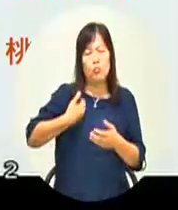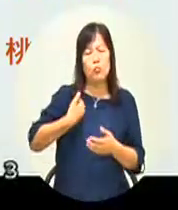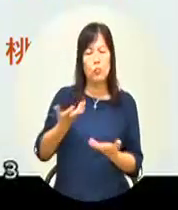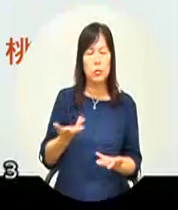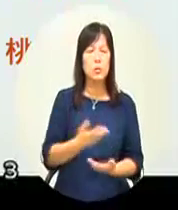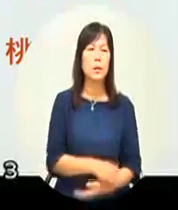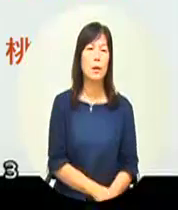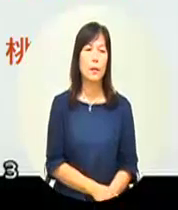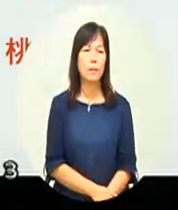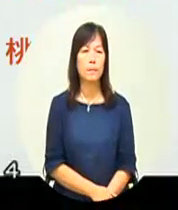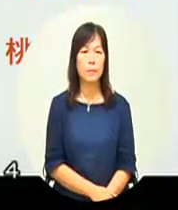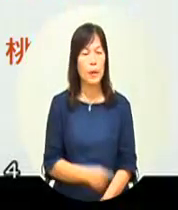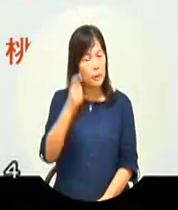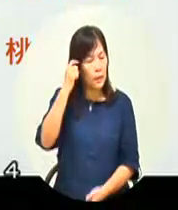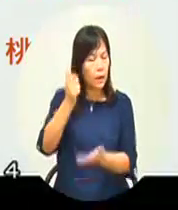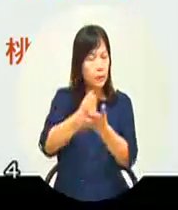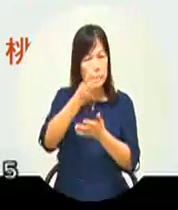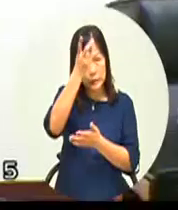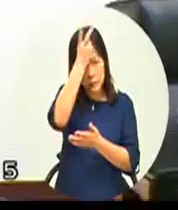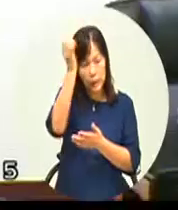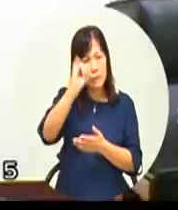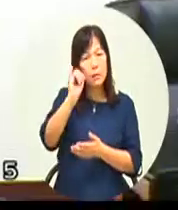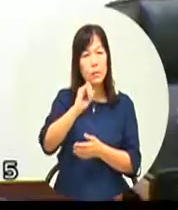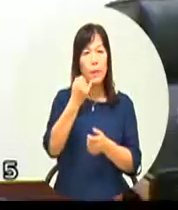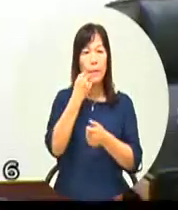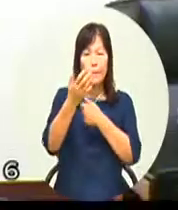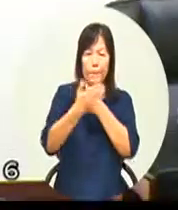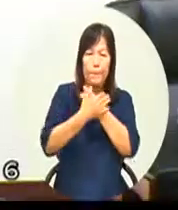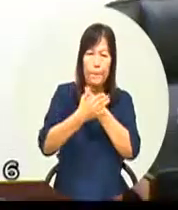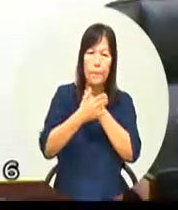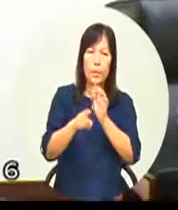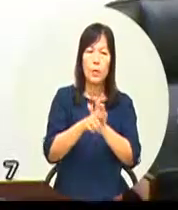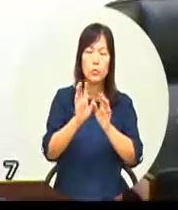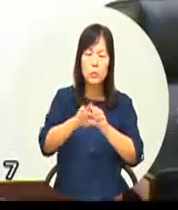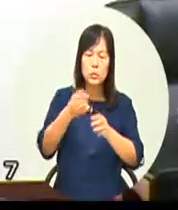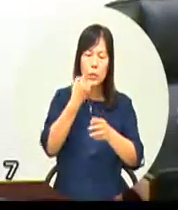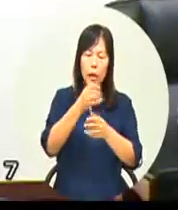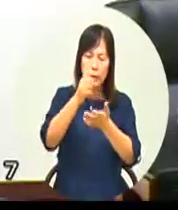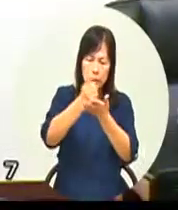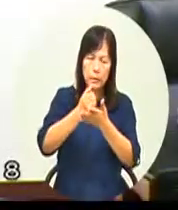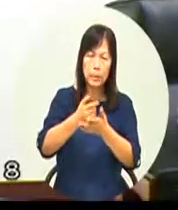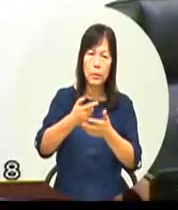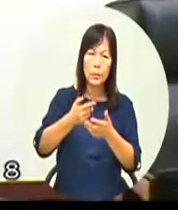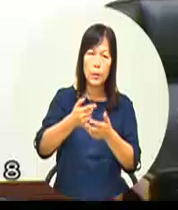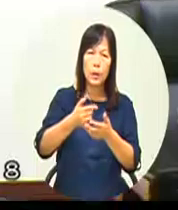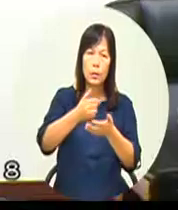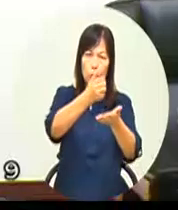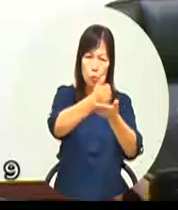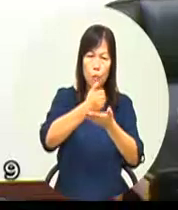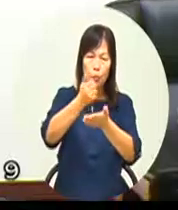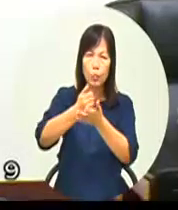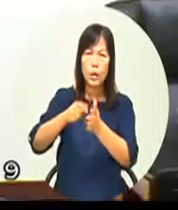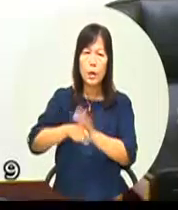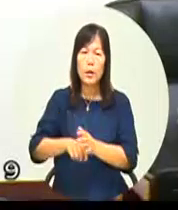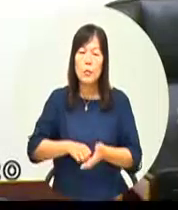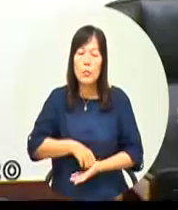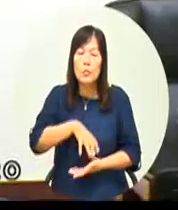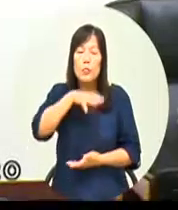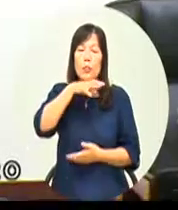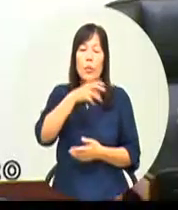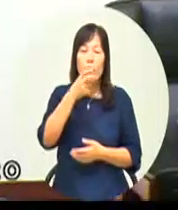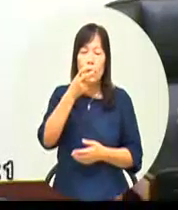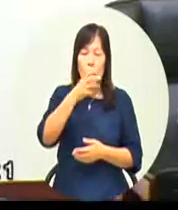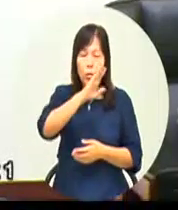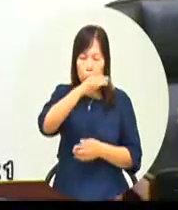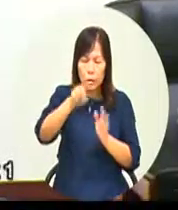得是不是可以曾局长这边哦来会同不管是因为受管处到底范围在哪里？我